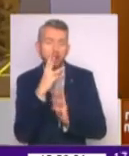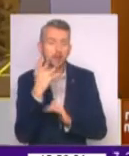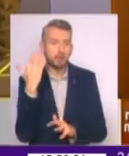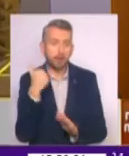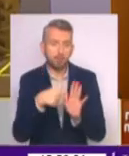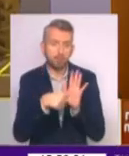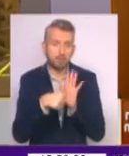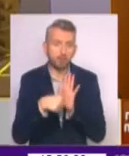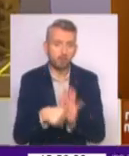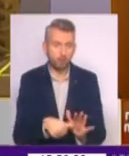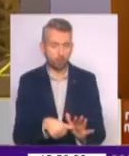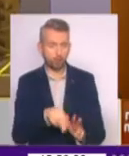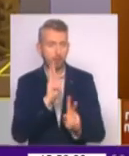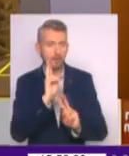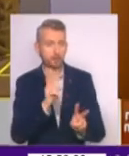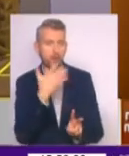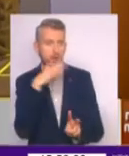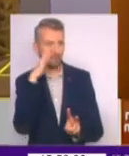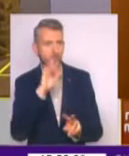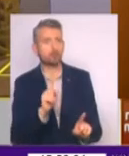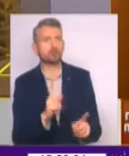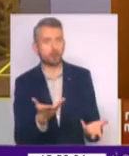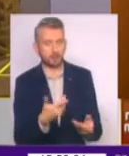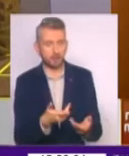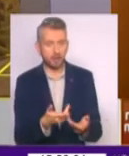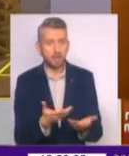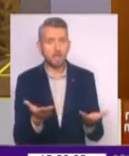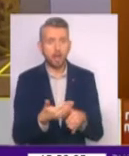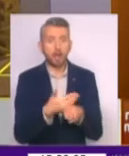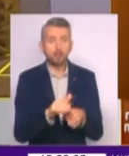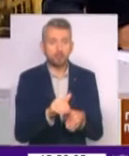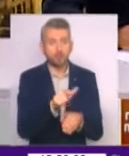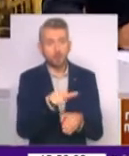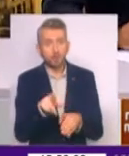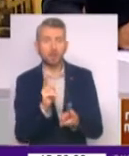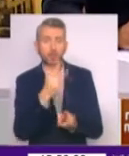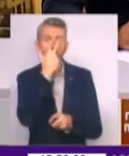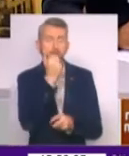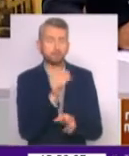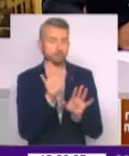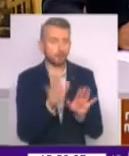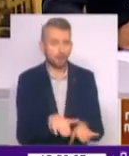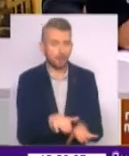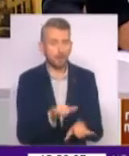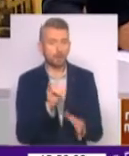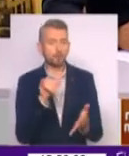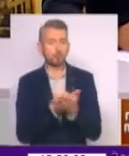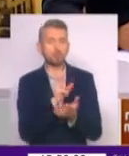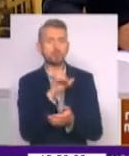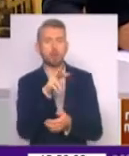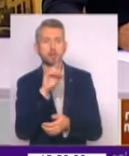півріччями не знають. Так. Угу. Ясно, що якась частина до цього пристосувалась, да, і встановила